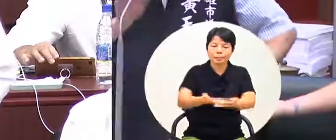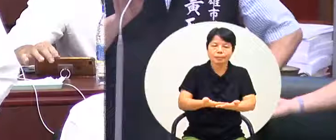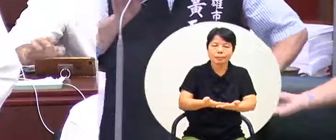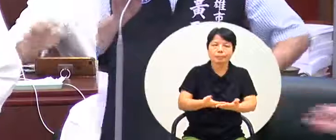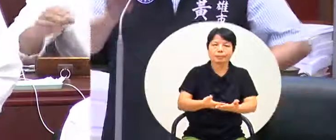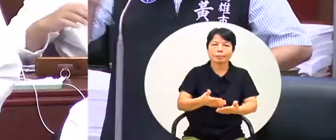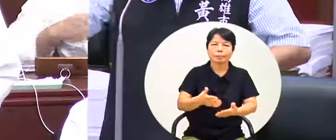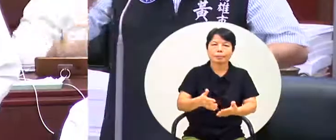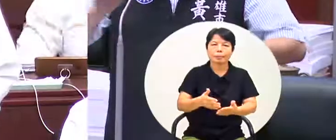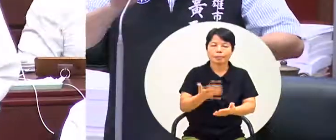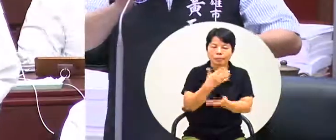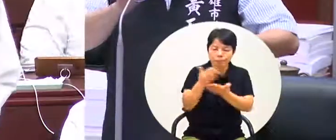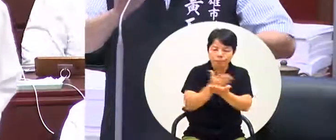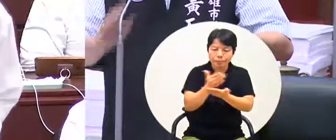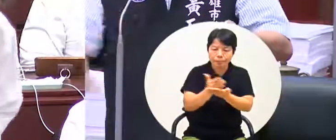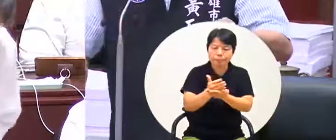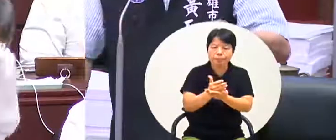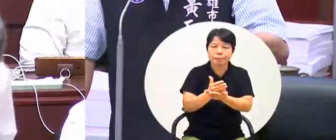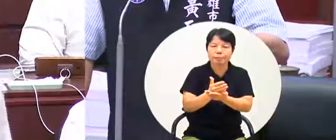是。 好，谢谢哈。